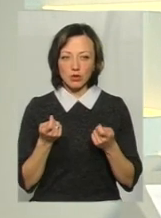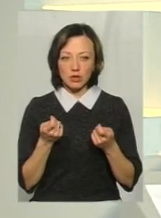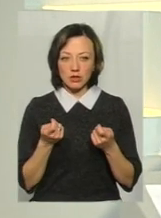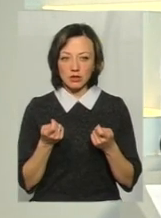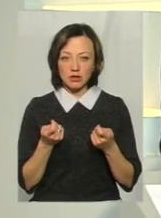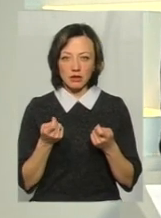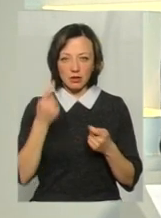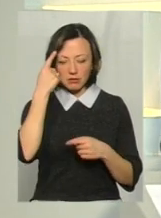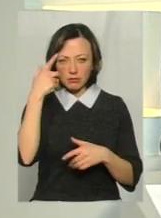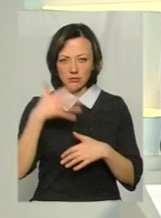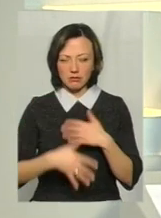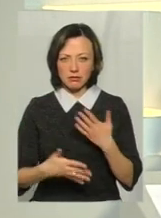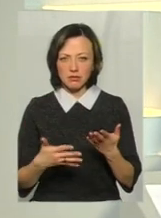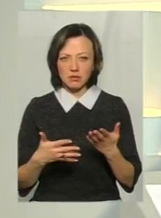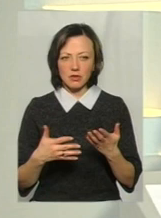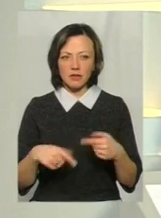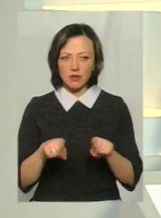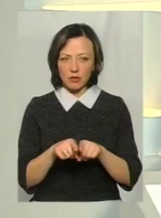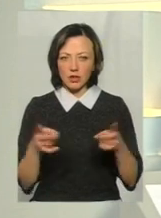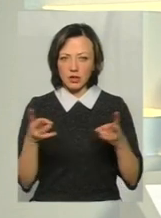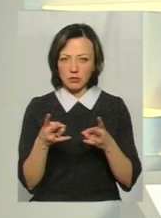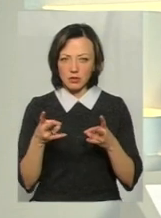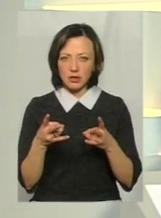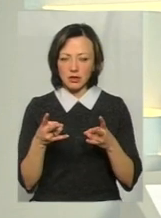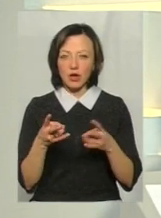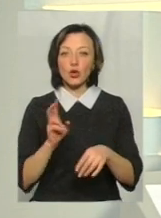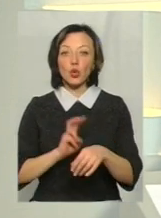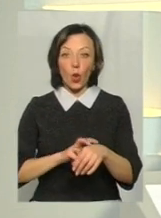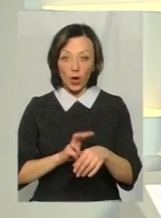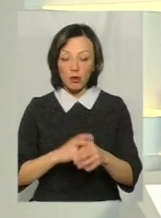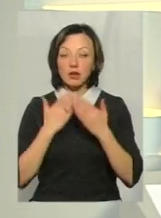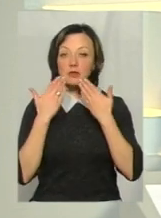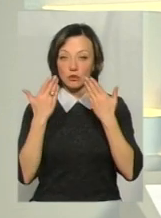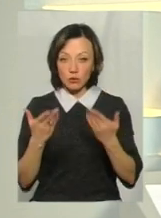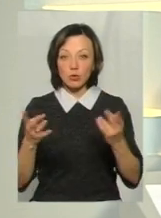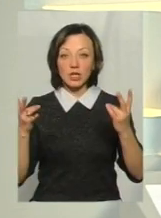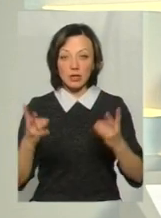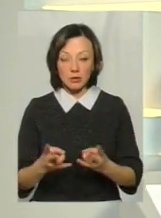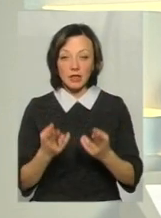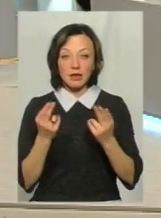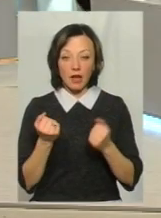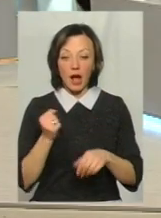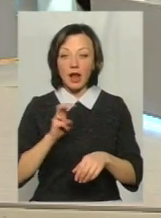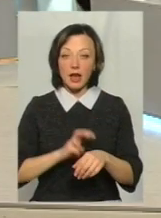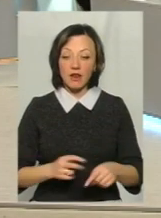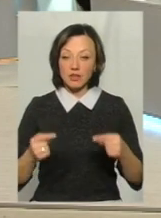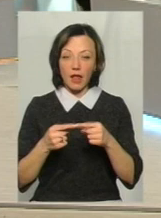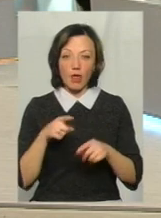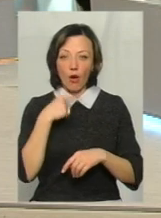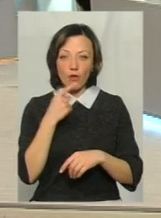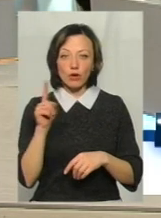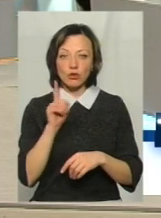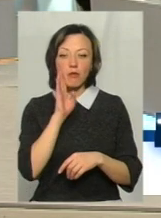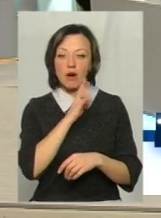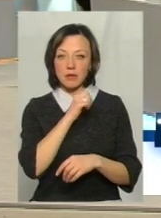голові не вкладається. Чому? Ну, все одно ж потрібно звернути. Ну, це до медики, лікаря, ну, звісно. Лікарі визначають, ну, звісно, так? Це лікар визначає. Це не говориться про те,